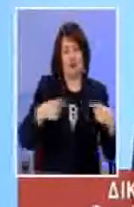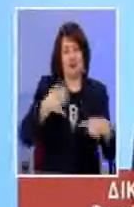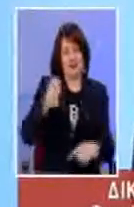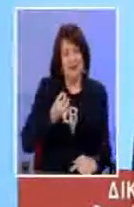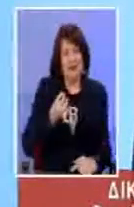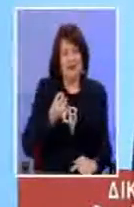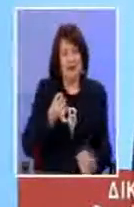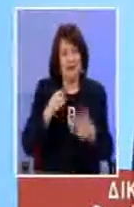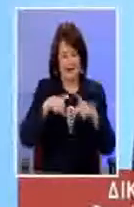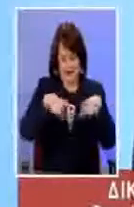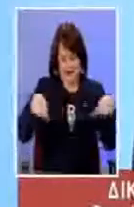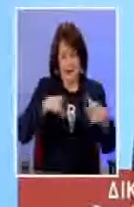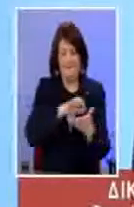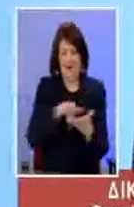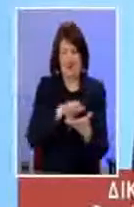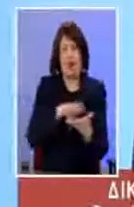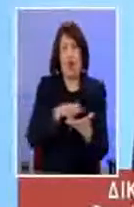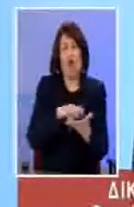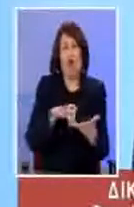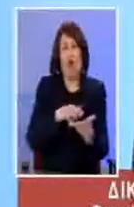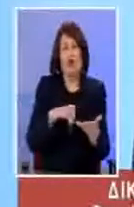το πληκτρολόγιο